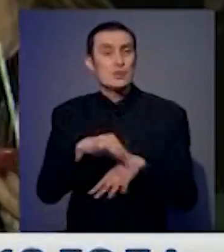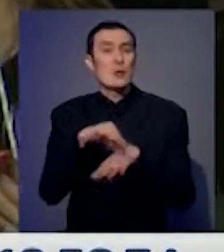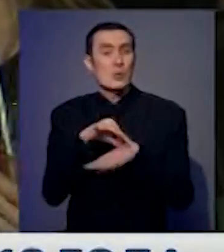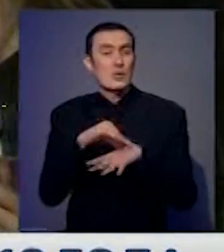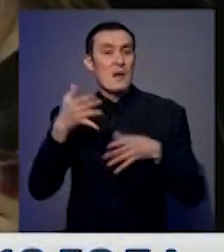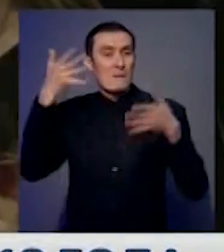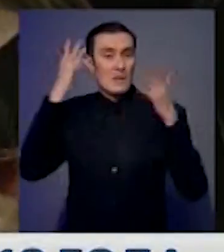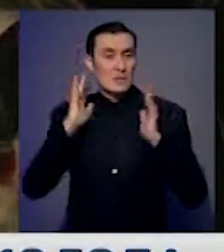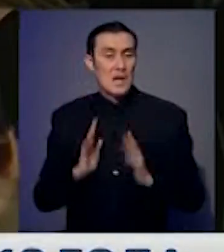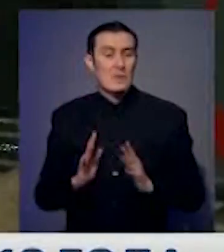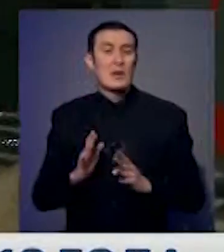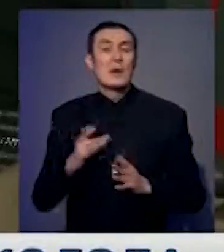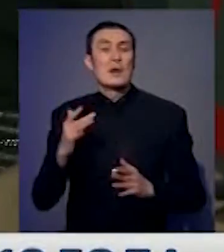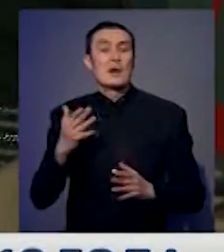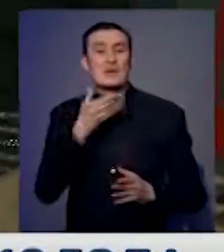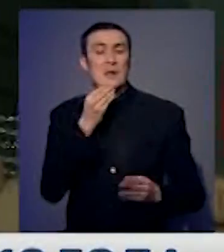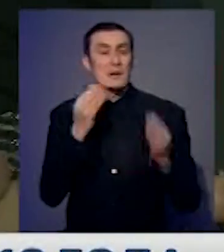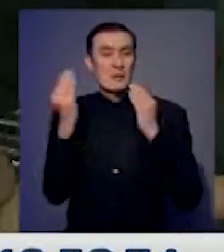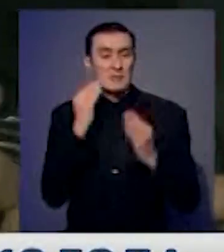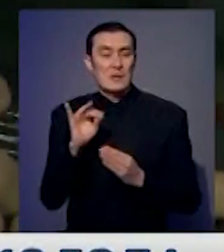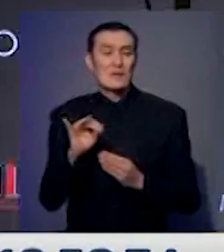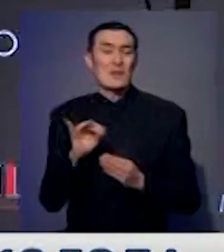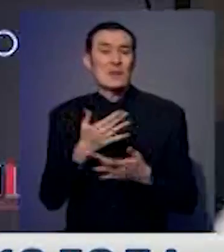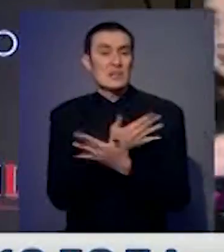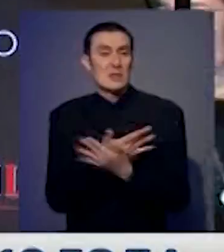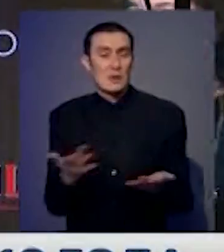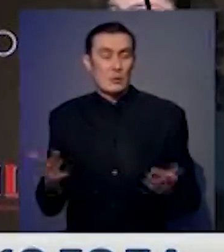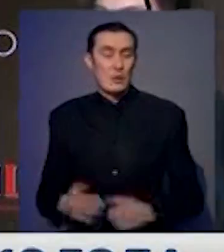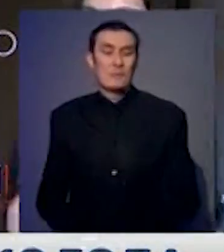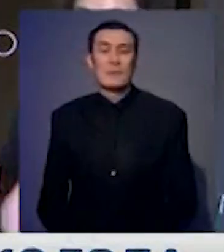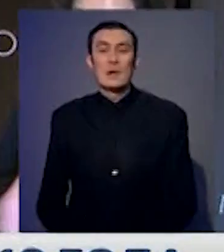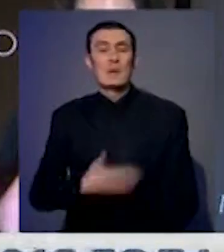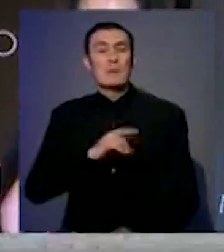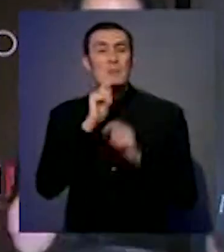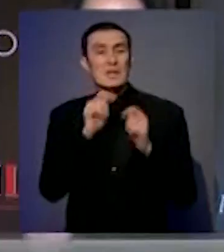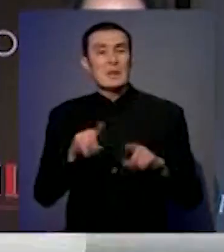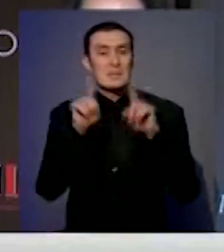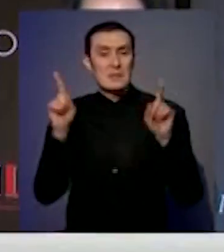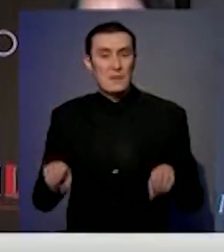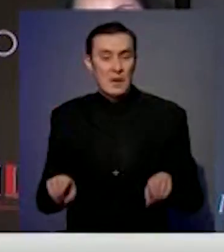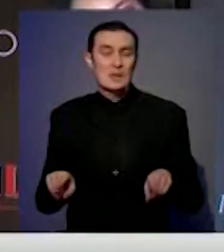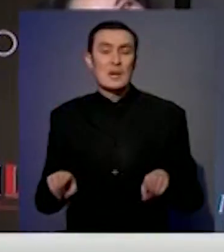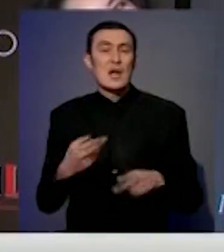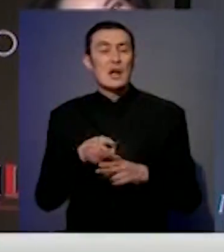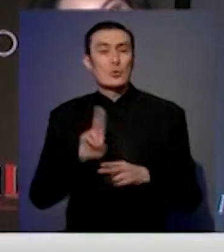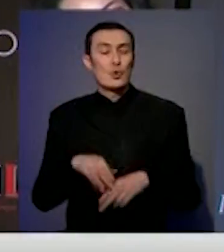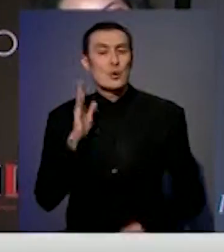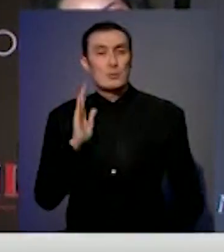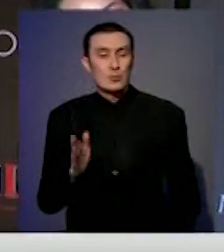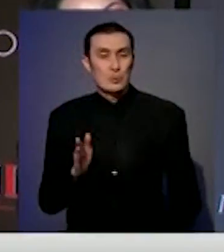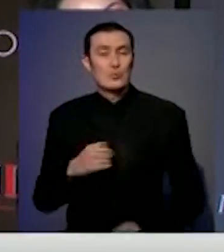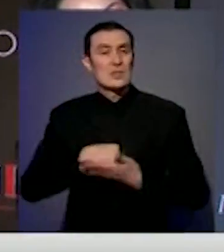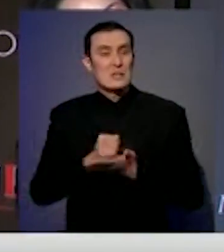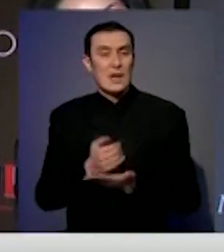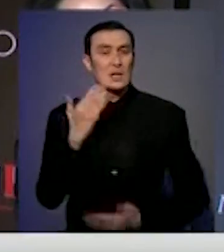кожей, волосами, декоративная косметика и стайлинг-приборы. Нашим победителям мы подарим сертификаты, которые будут